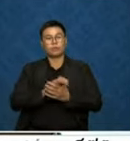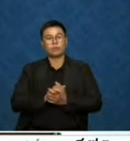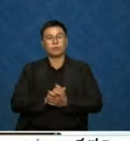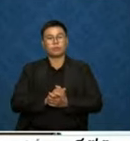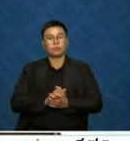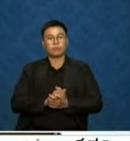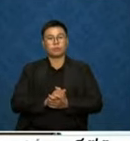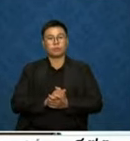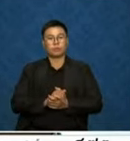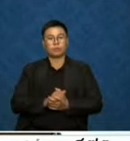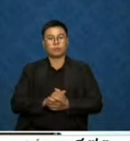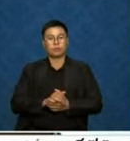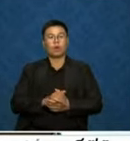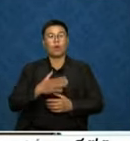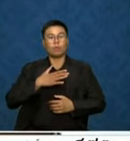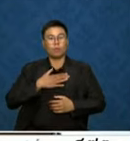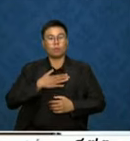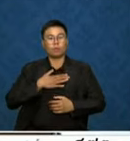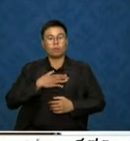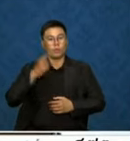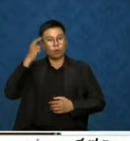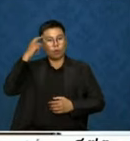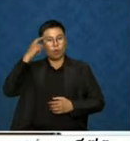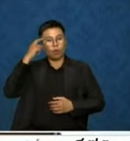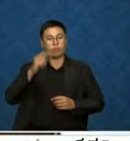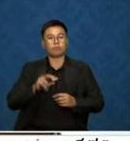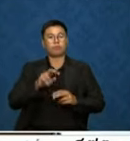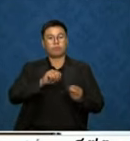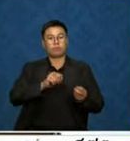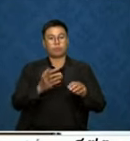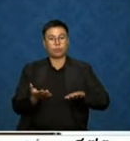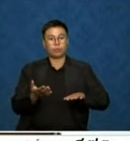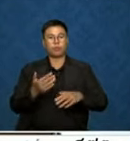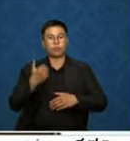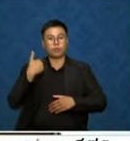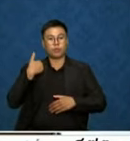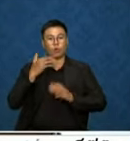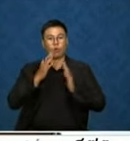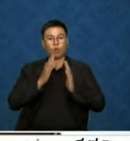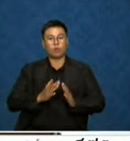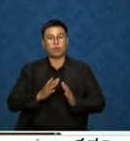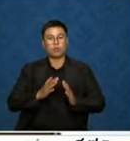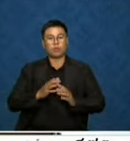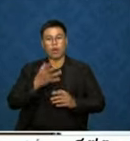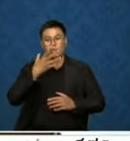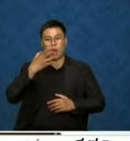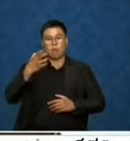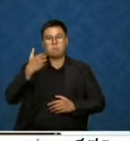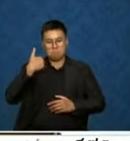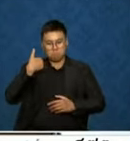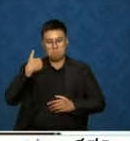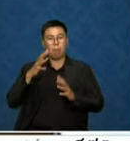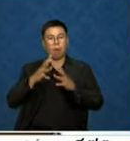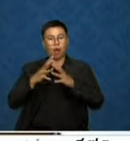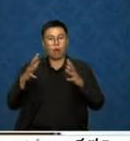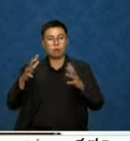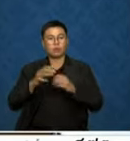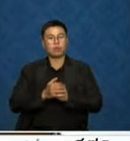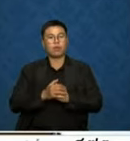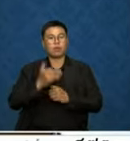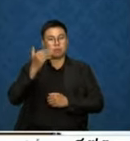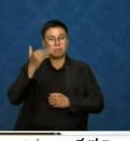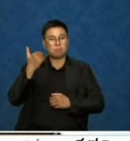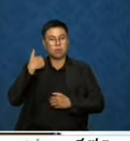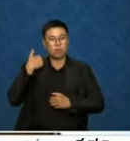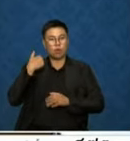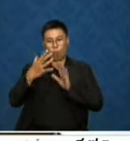ครับผมเชื่อว่าที่จังหวัดนครพนมเองเนี่ยคงมีผู้เสียหายมากกว่านี้นะครับเนื่องจากว่ามีการ